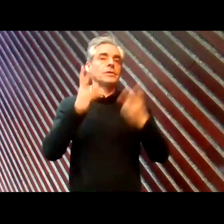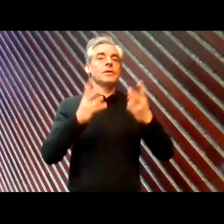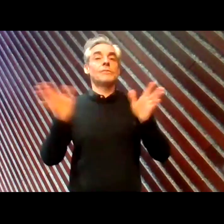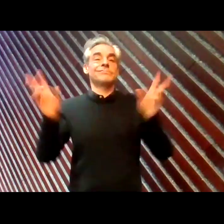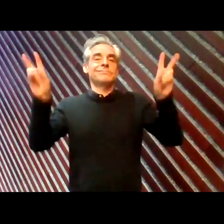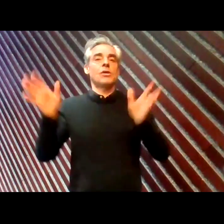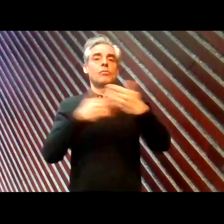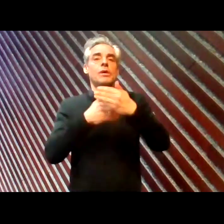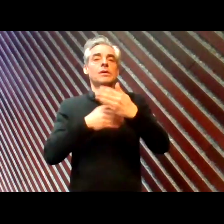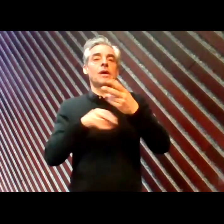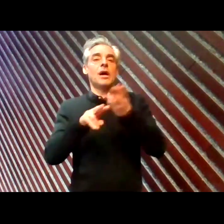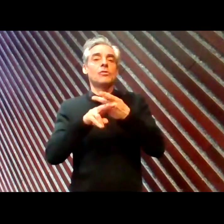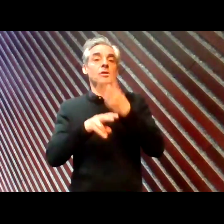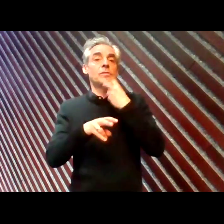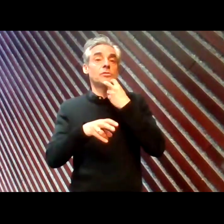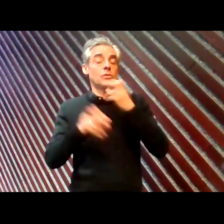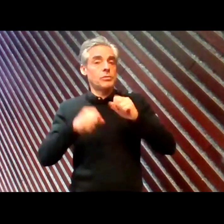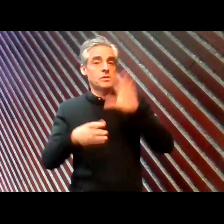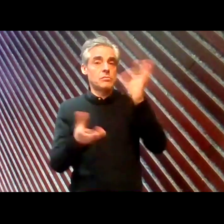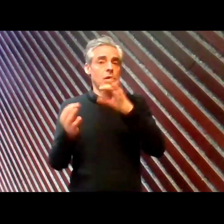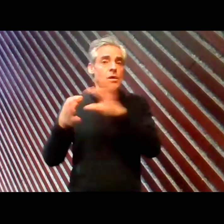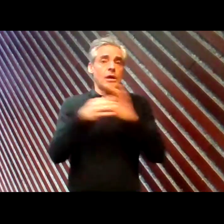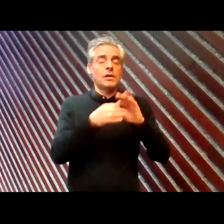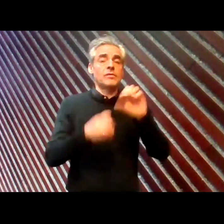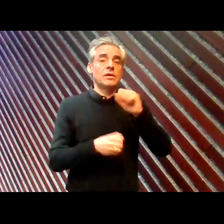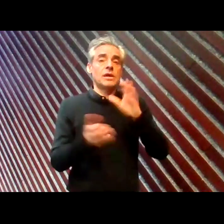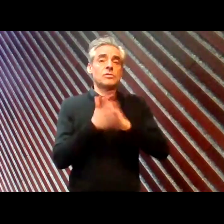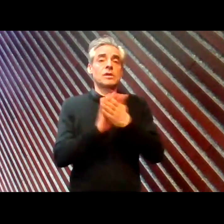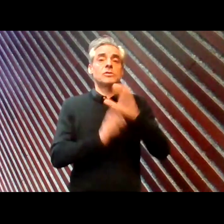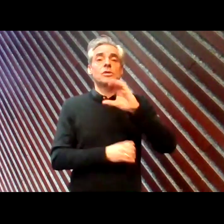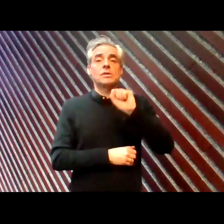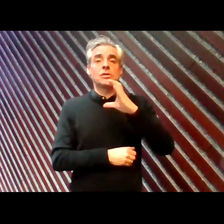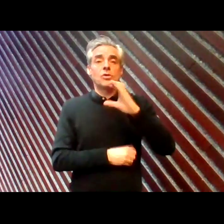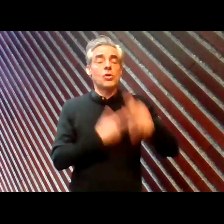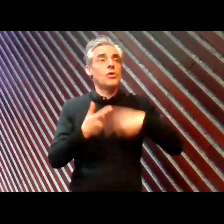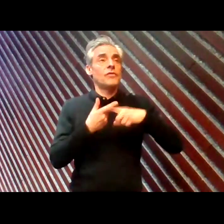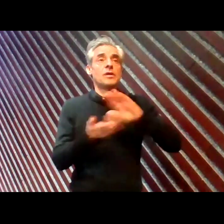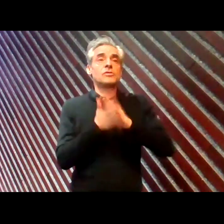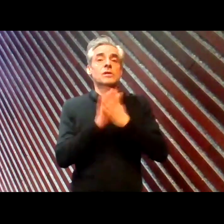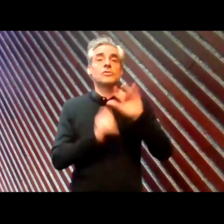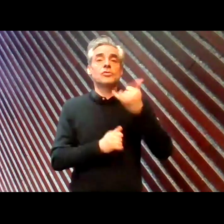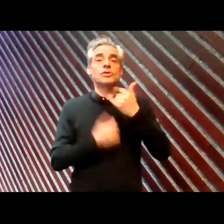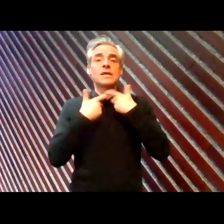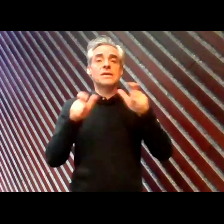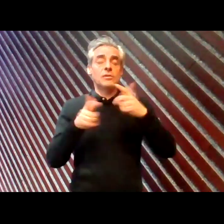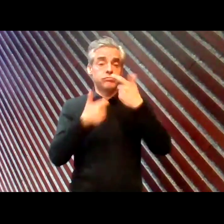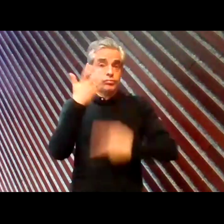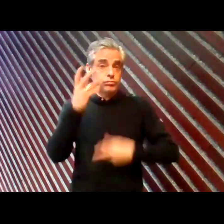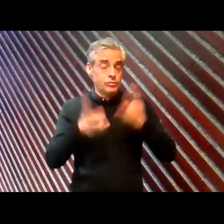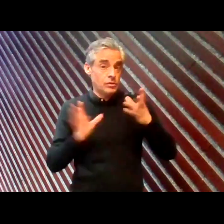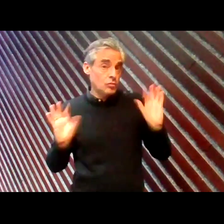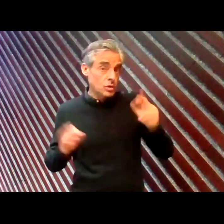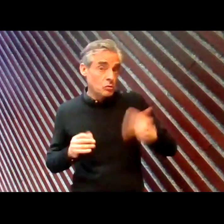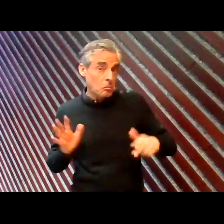boîte à outils du citoyen qui peut faire des choses où il y aurait un lien vers Streetco un lien vers J'accède un lien vers tous les autres équipés voilà c'est